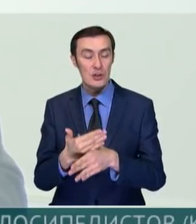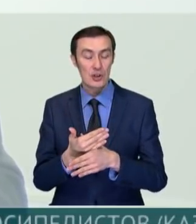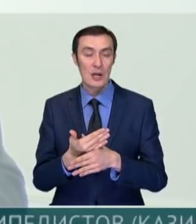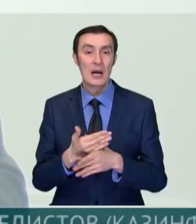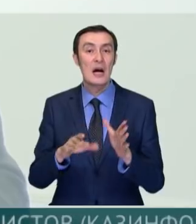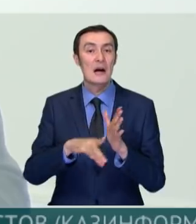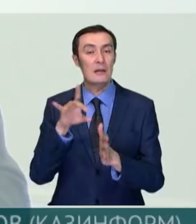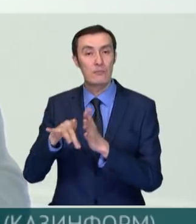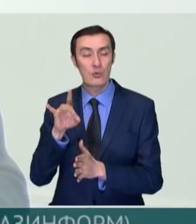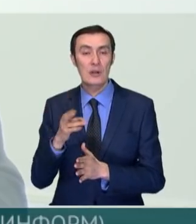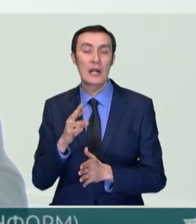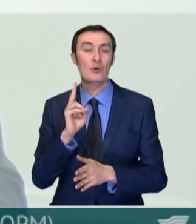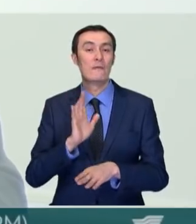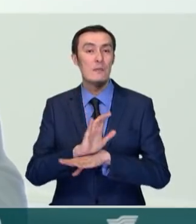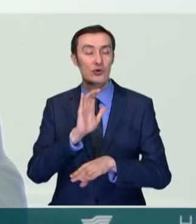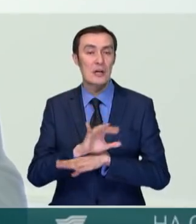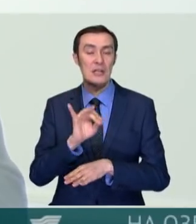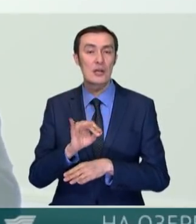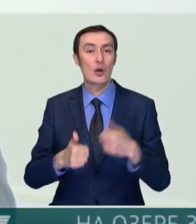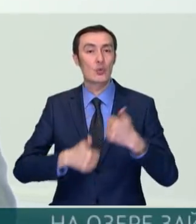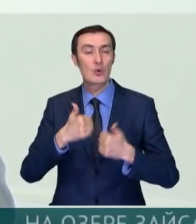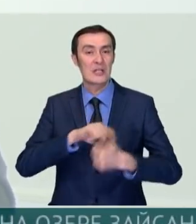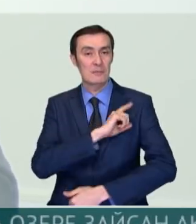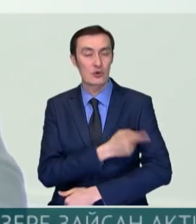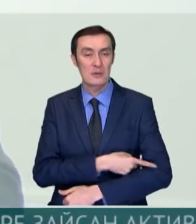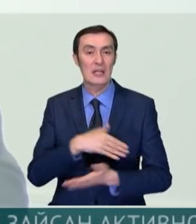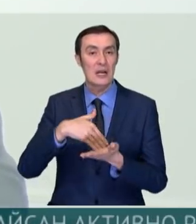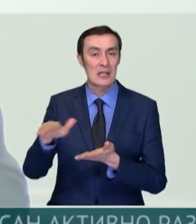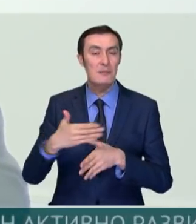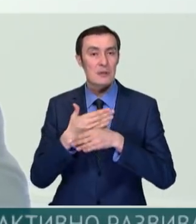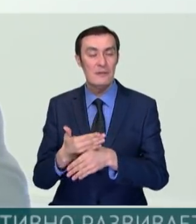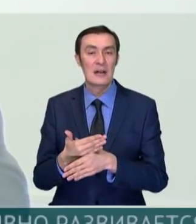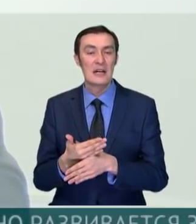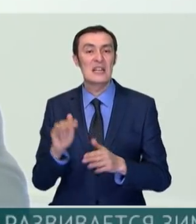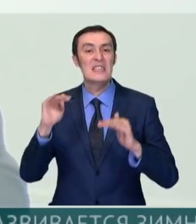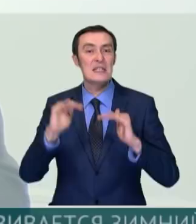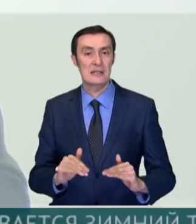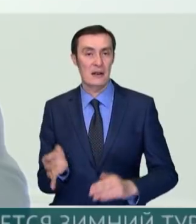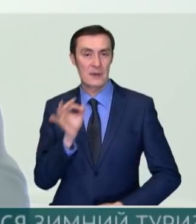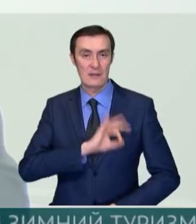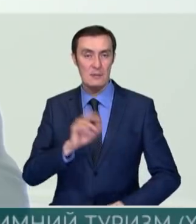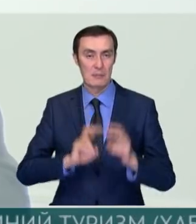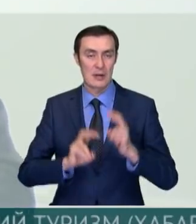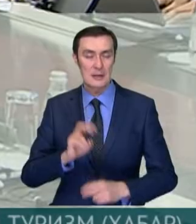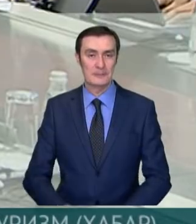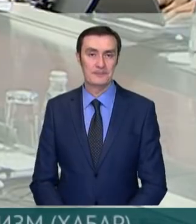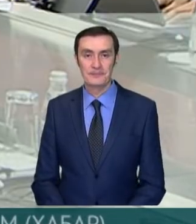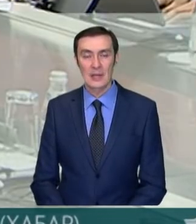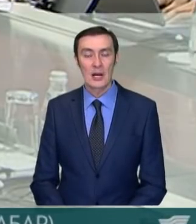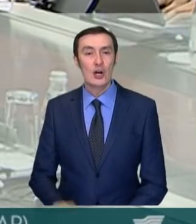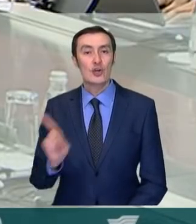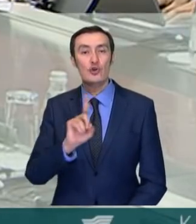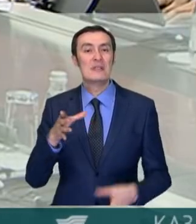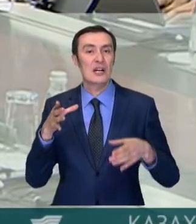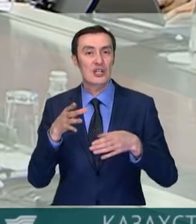Критерии отбора ориентированы на производительность и конкурентоспособность проектов с отказом от поддержки низкоэффективных предприятий. Для